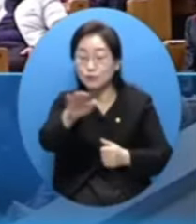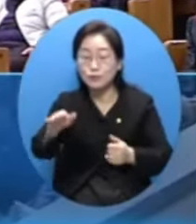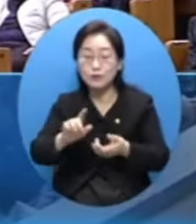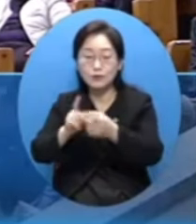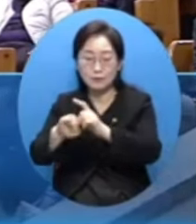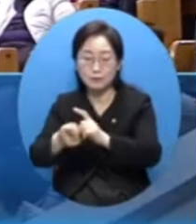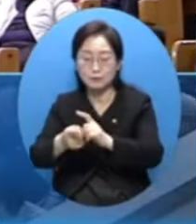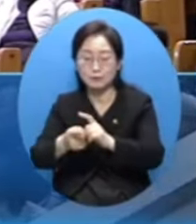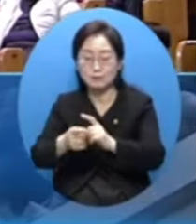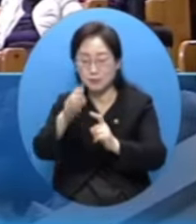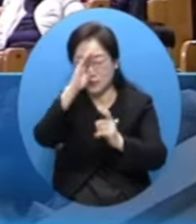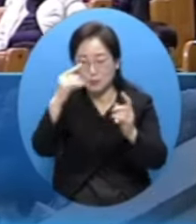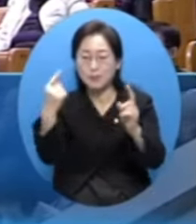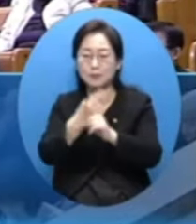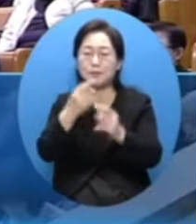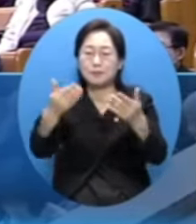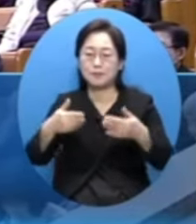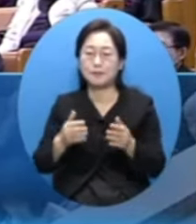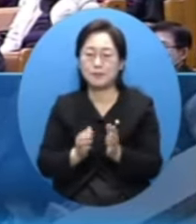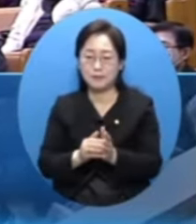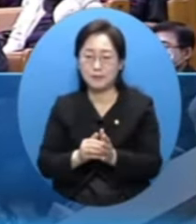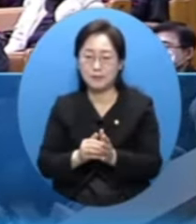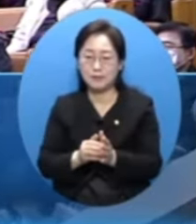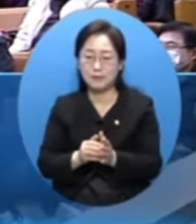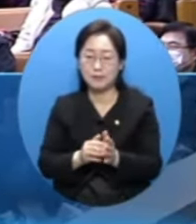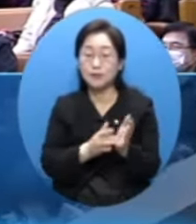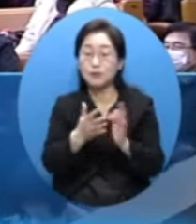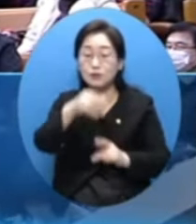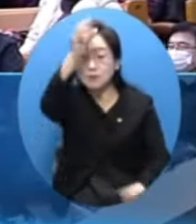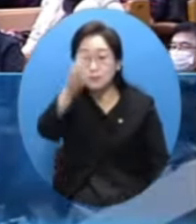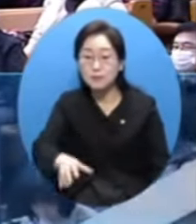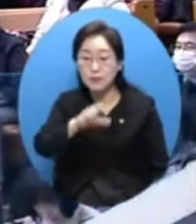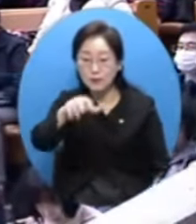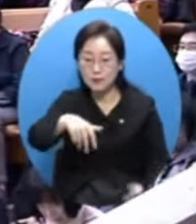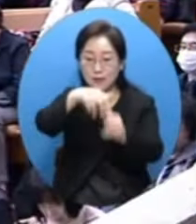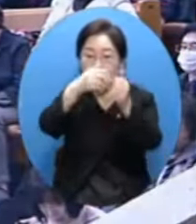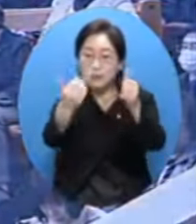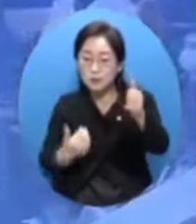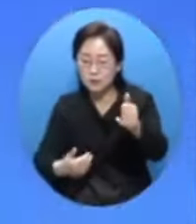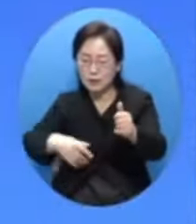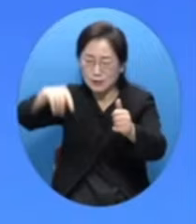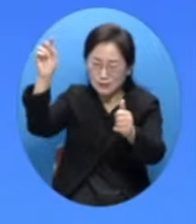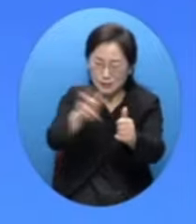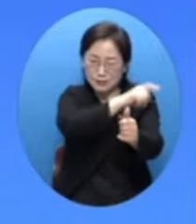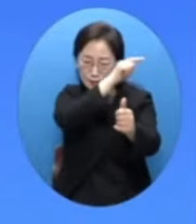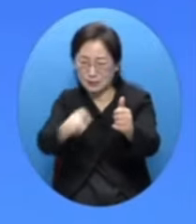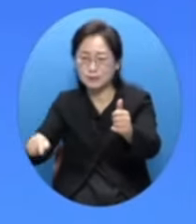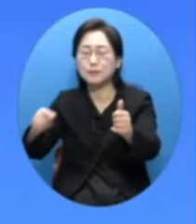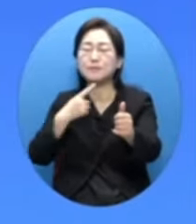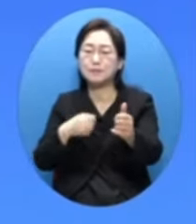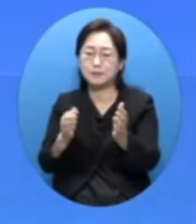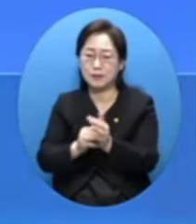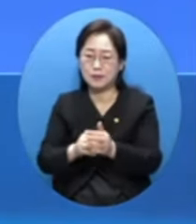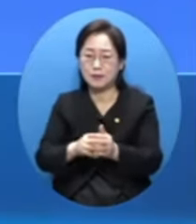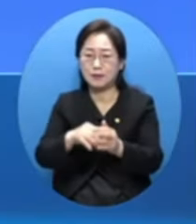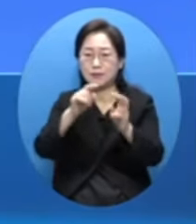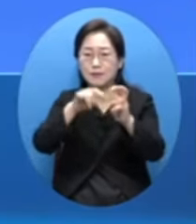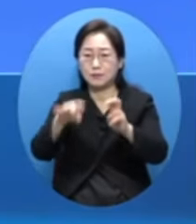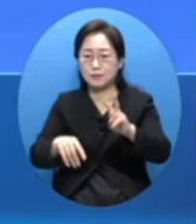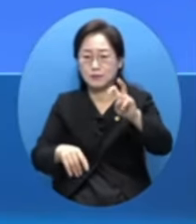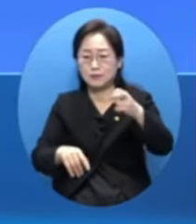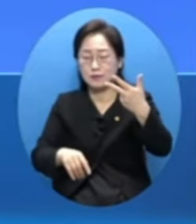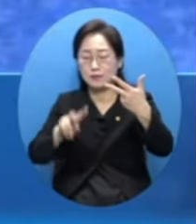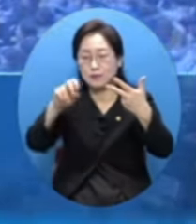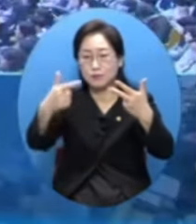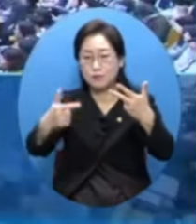받았도다 예수님의 십자가 달기 전에 채찍질을 당하셨습니다 마태복음 27장 26절에 이에